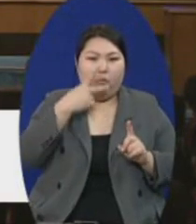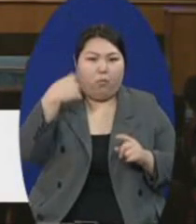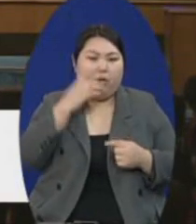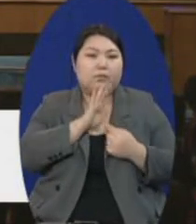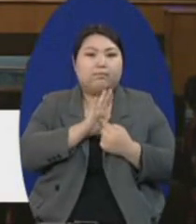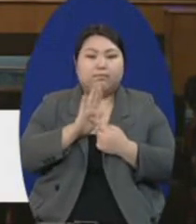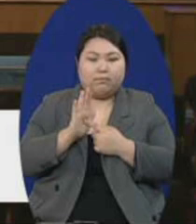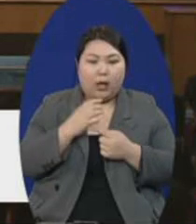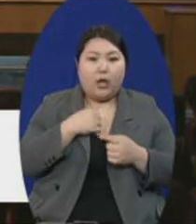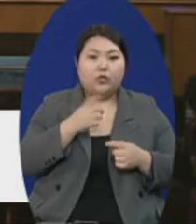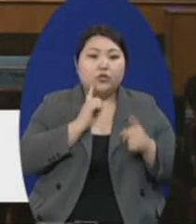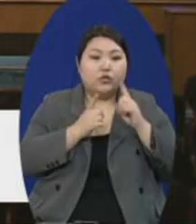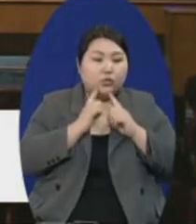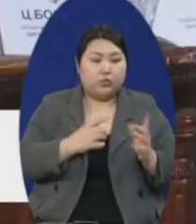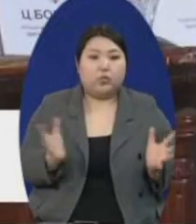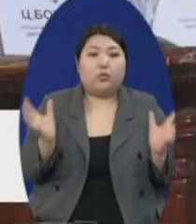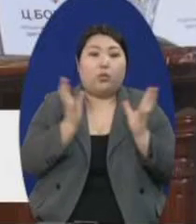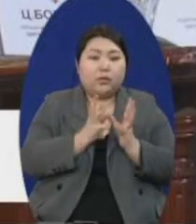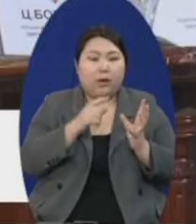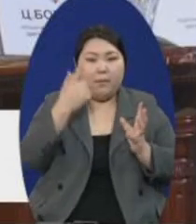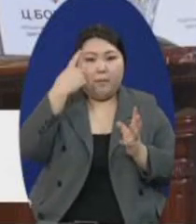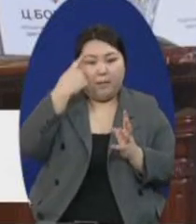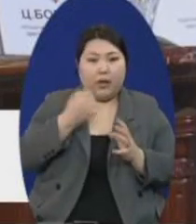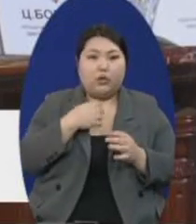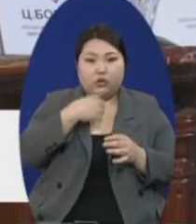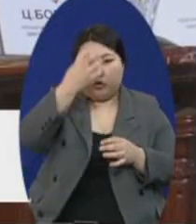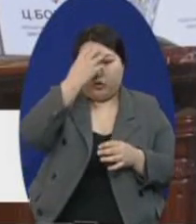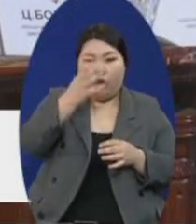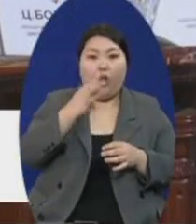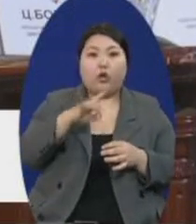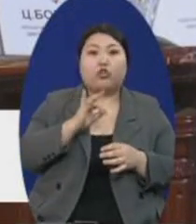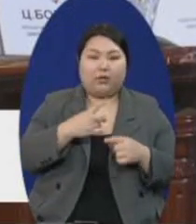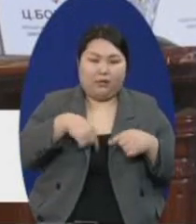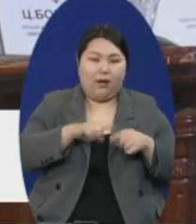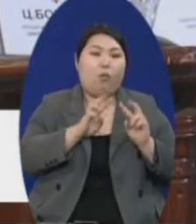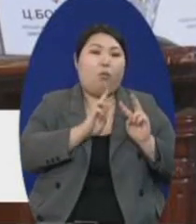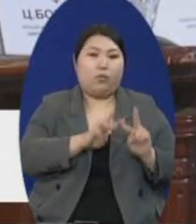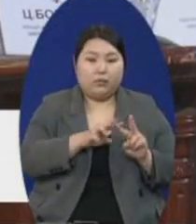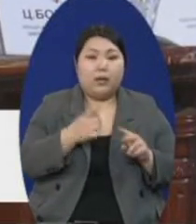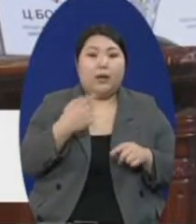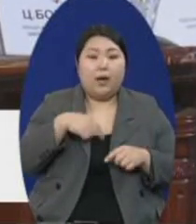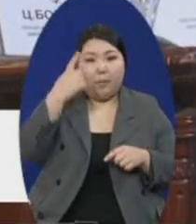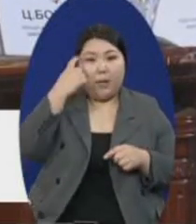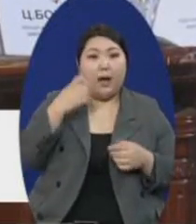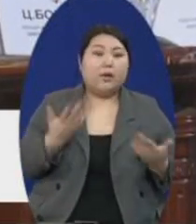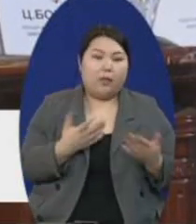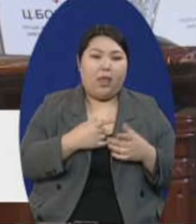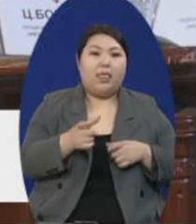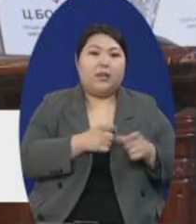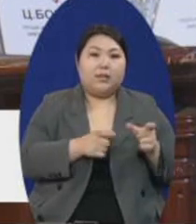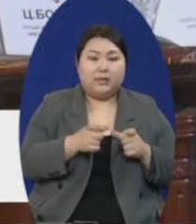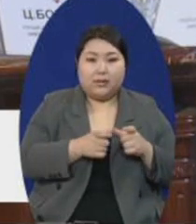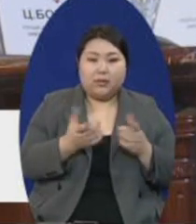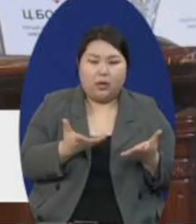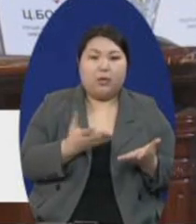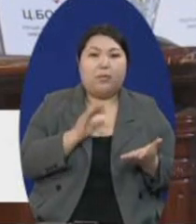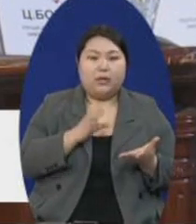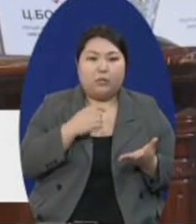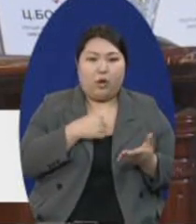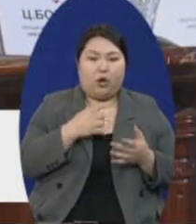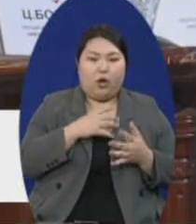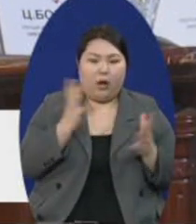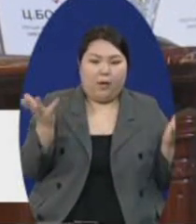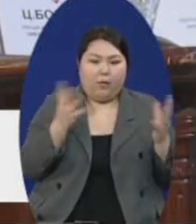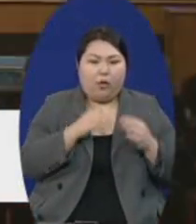За зөвлөлдөг уулзалт маргааш төрийн ордон төрийн оргилжилнэ. За маргааш хөвдөл эдийн засаг ер нь бол одоо